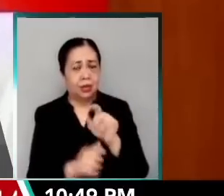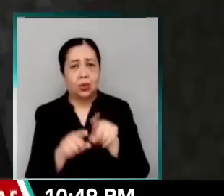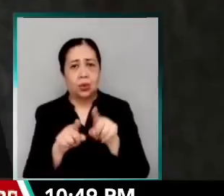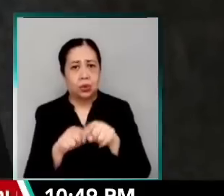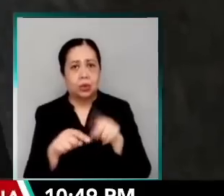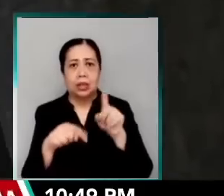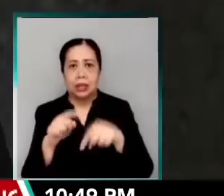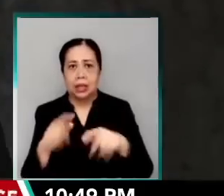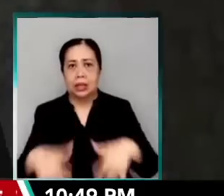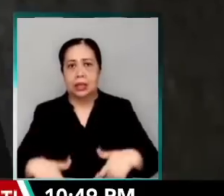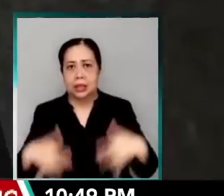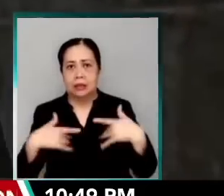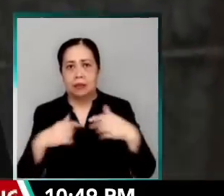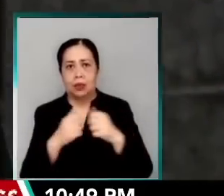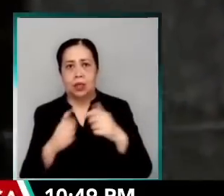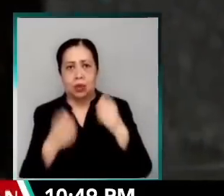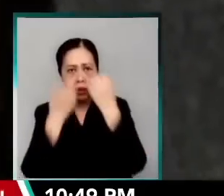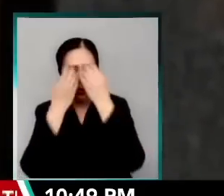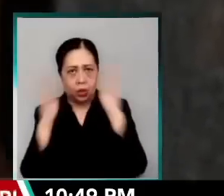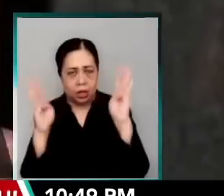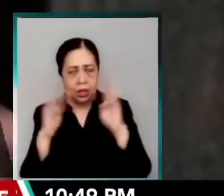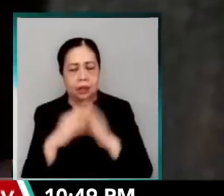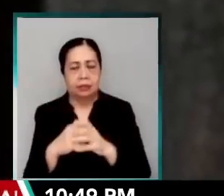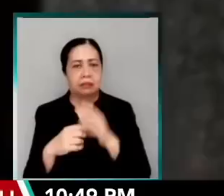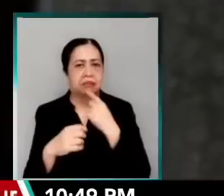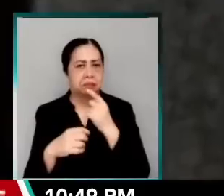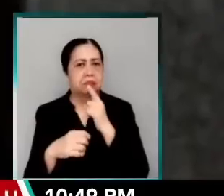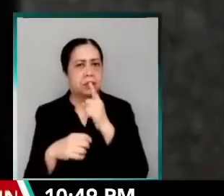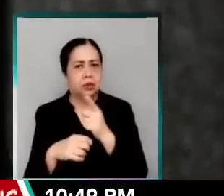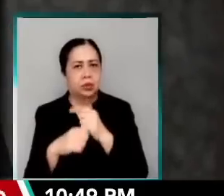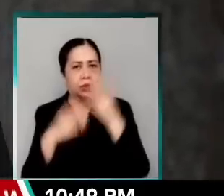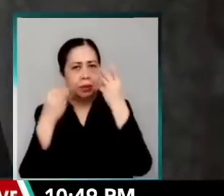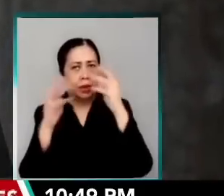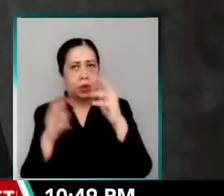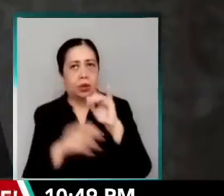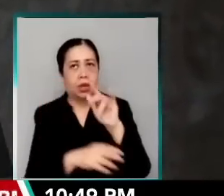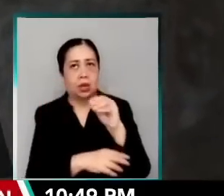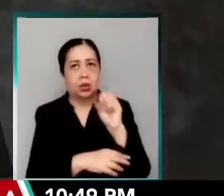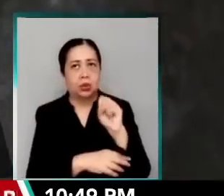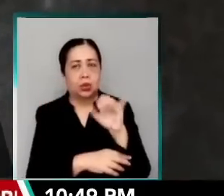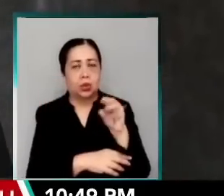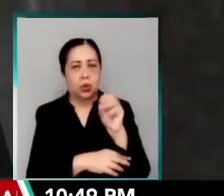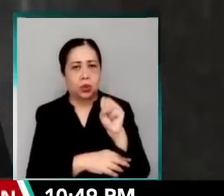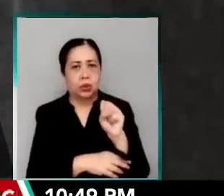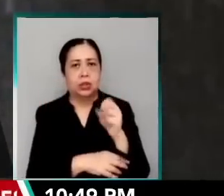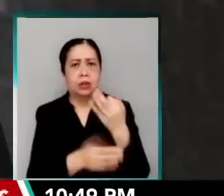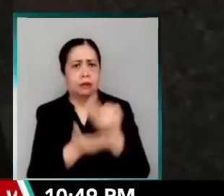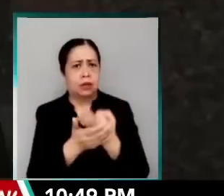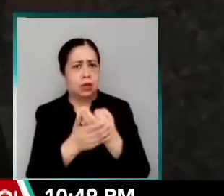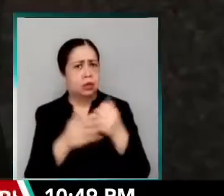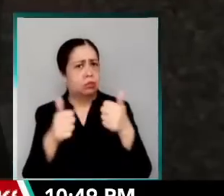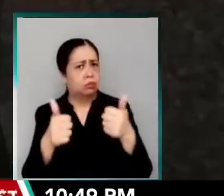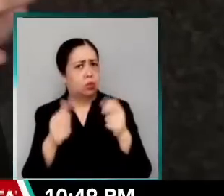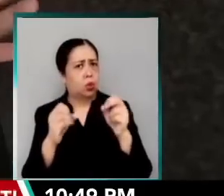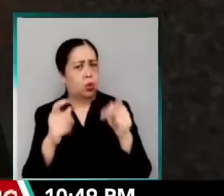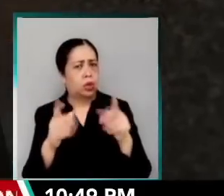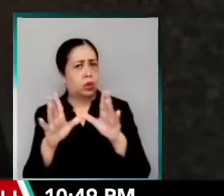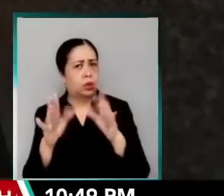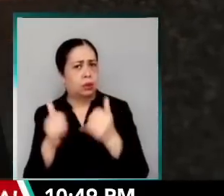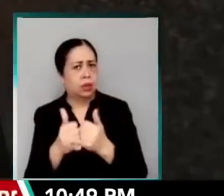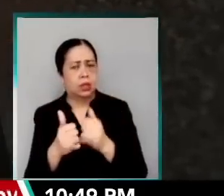Bulaga. Sinigurado rin noon ni Mayor Halusos na financially stable ang kumpanya at hindi